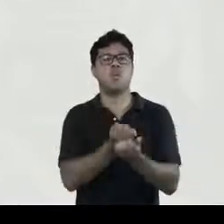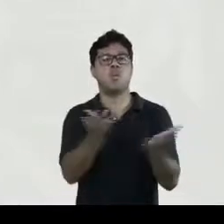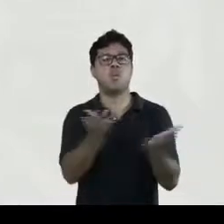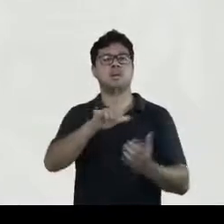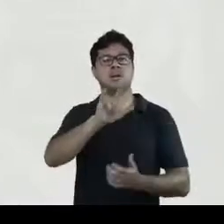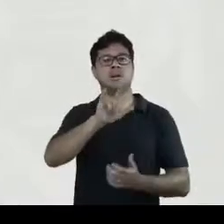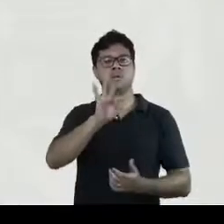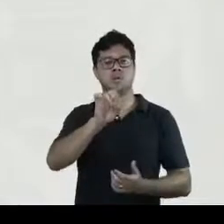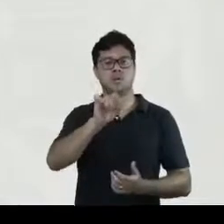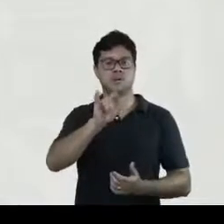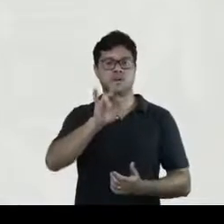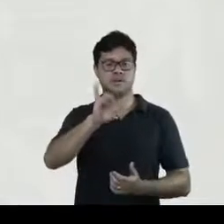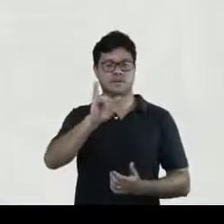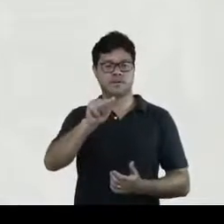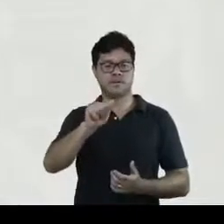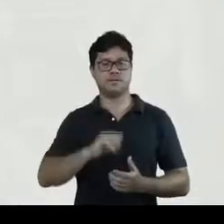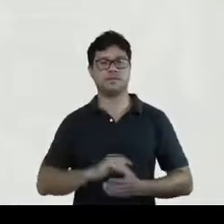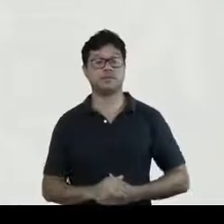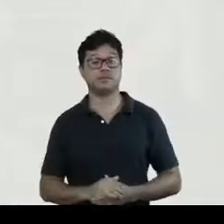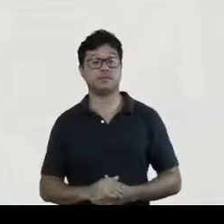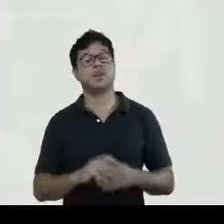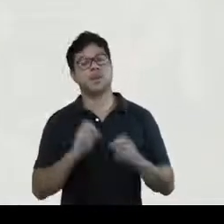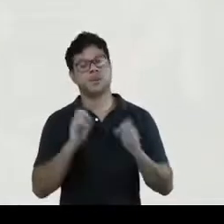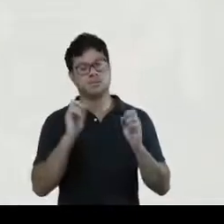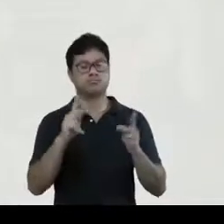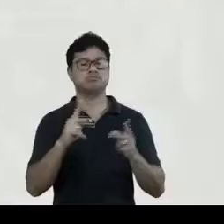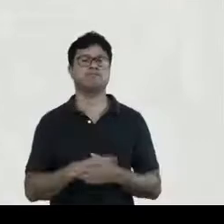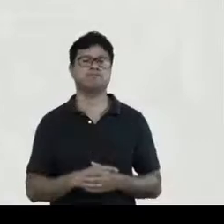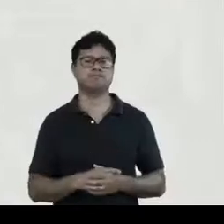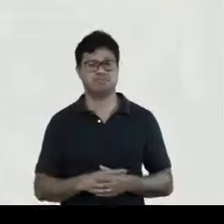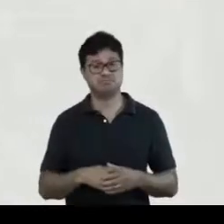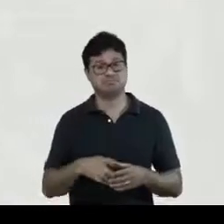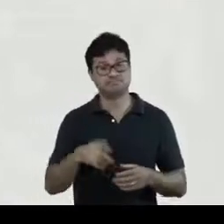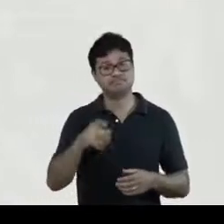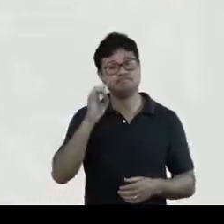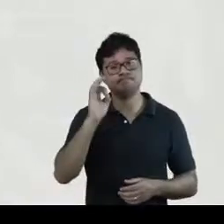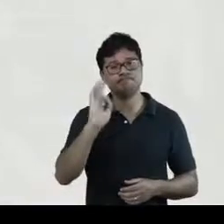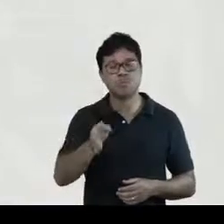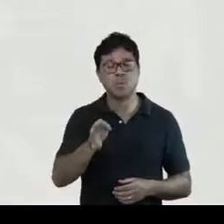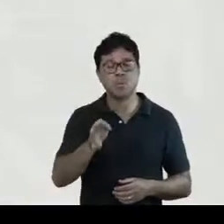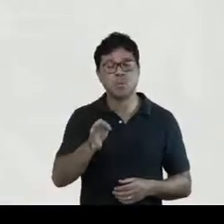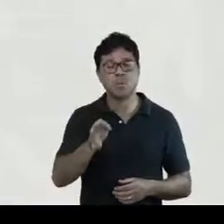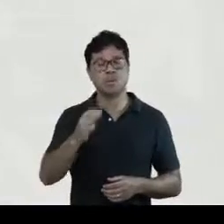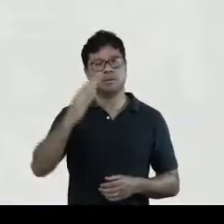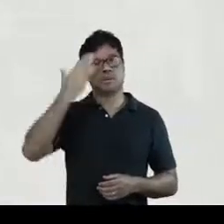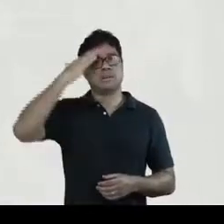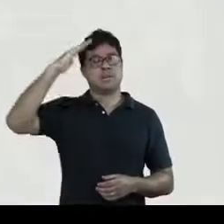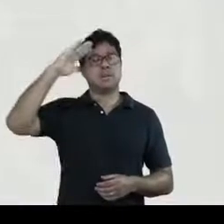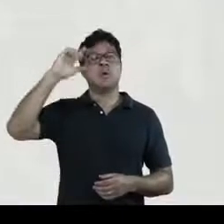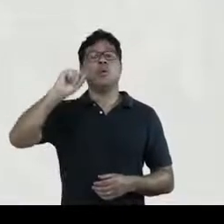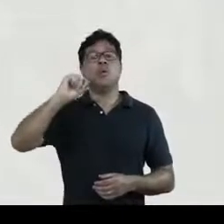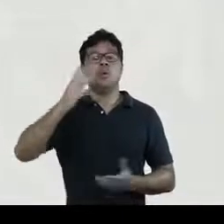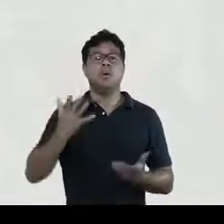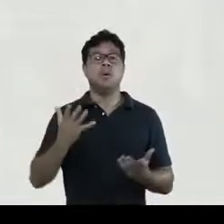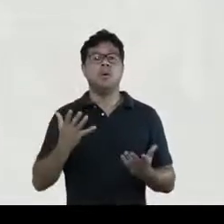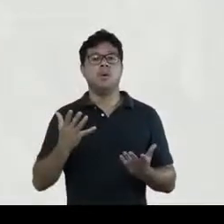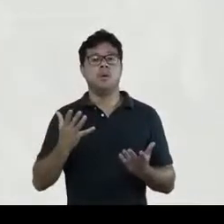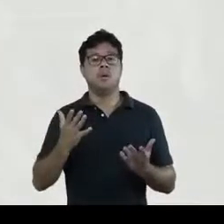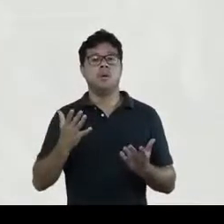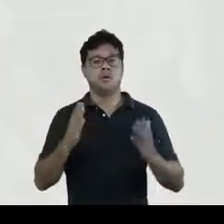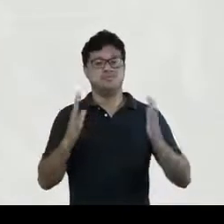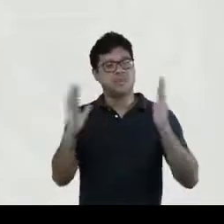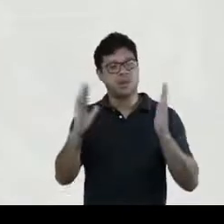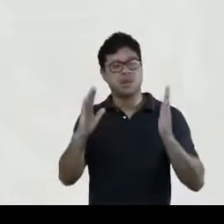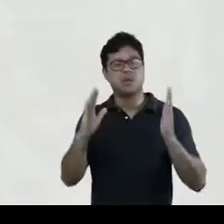Ok Então vejam na verdade a gente tende a partir